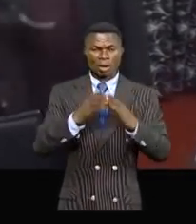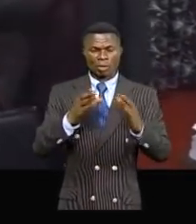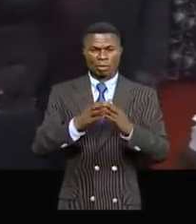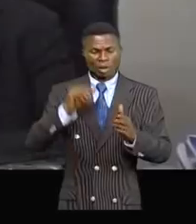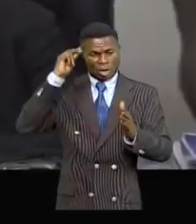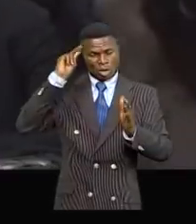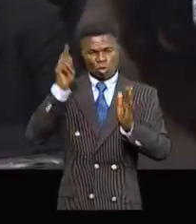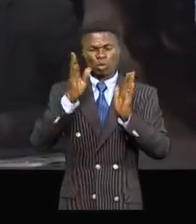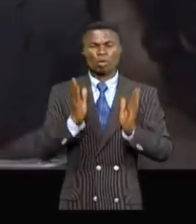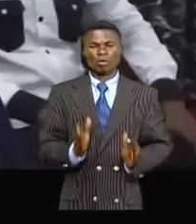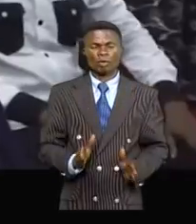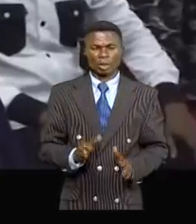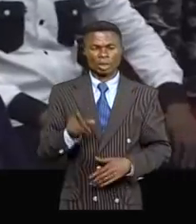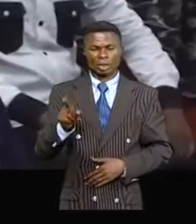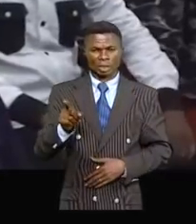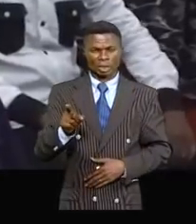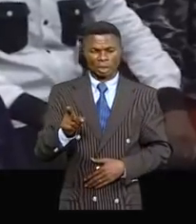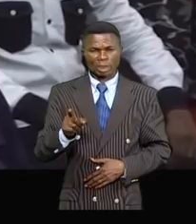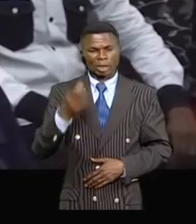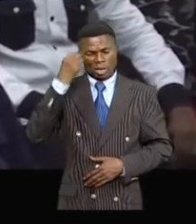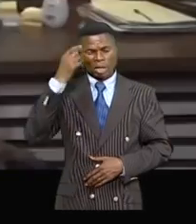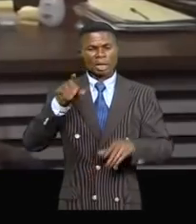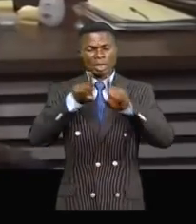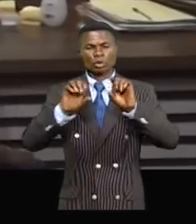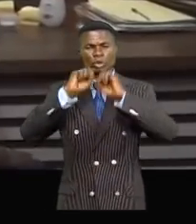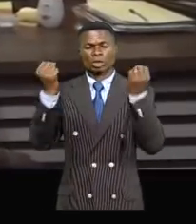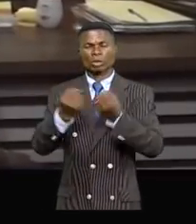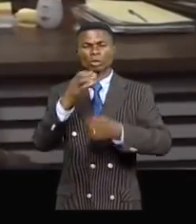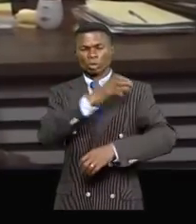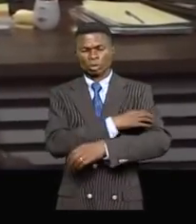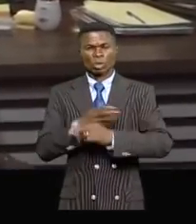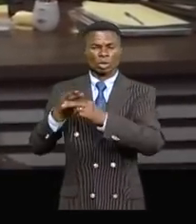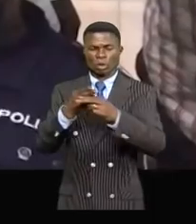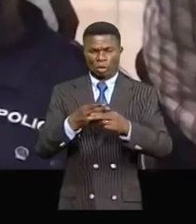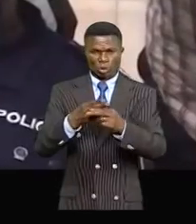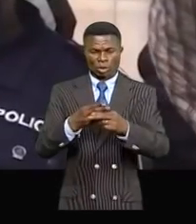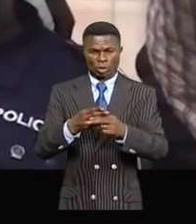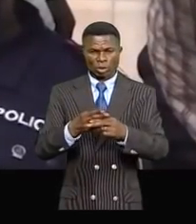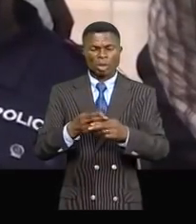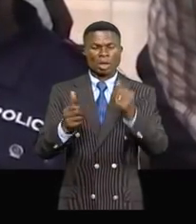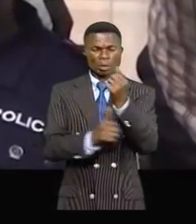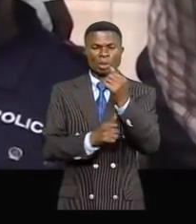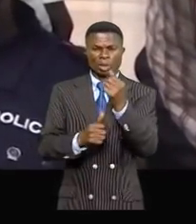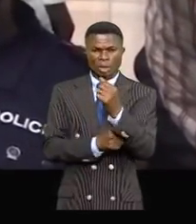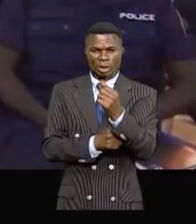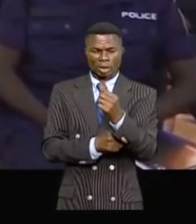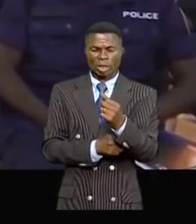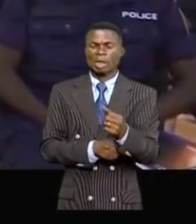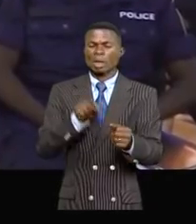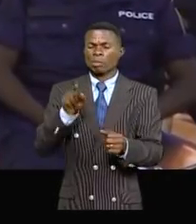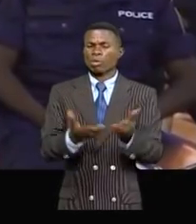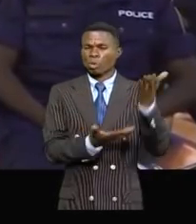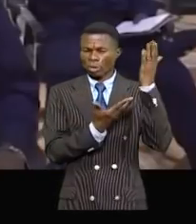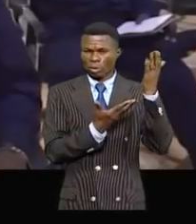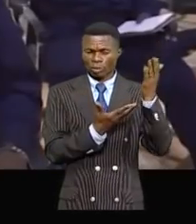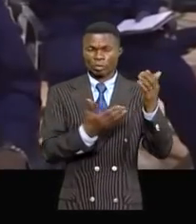le gouverneur Jamaoué Jamouteba, y compris la société civile, sur la sécurité des administrés, une priorité.